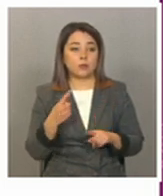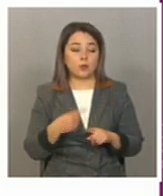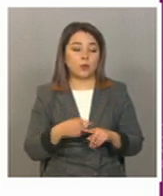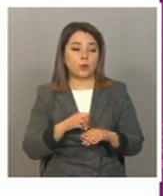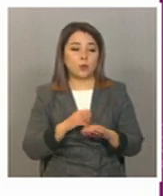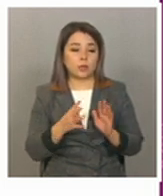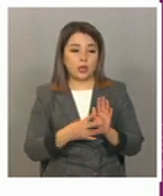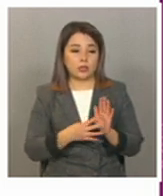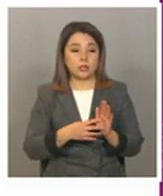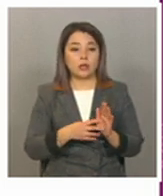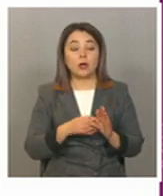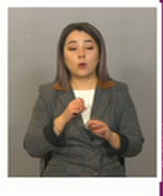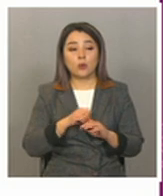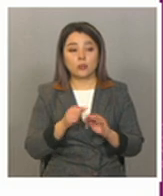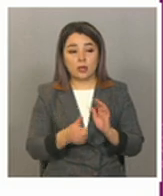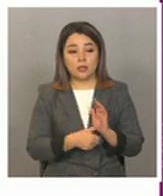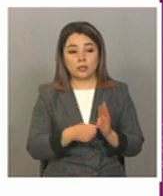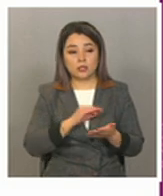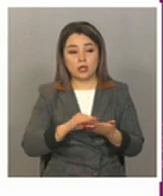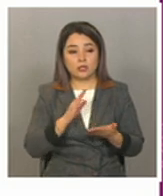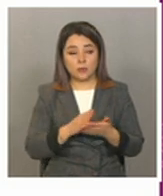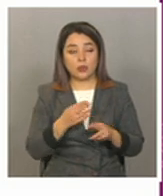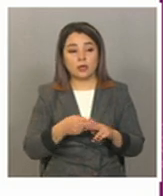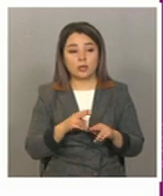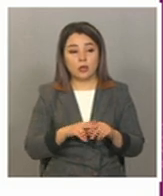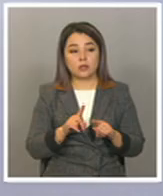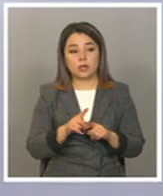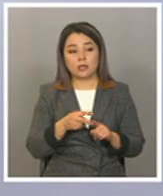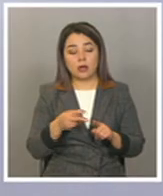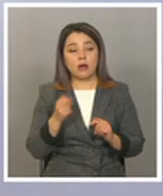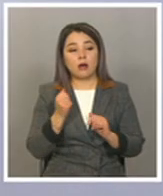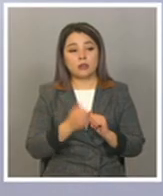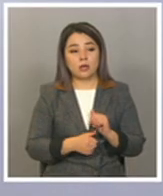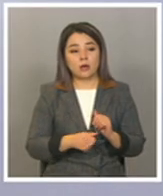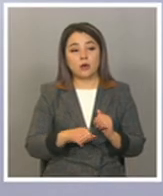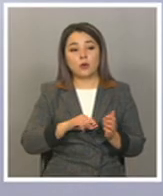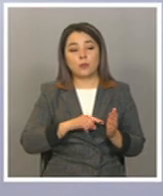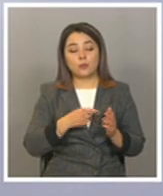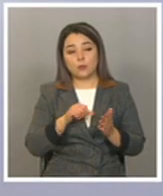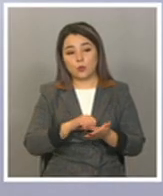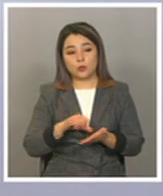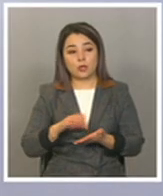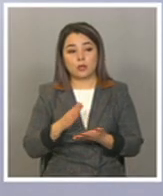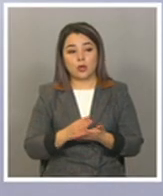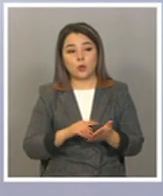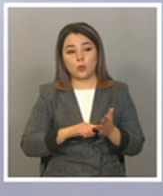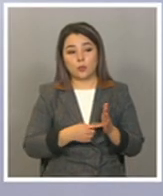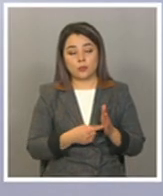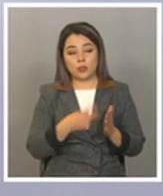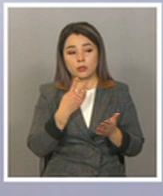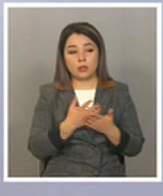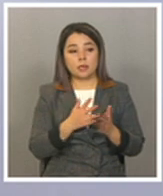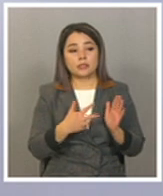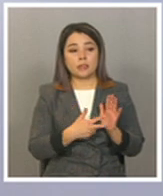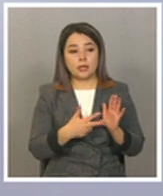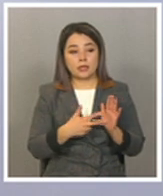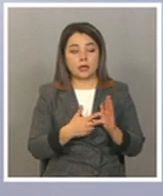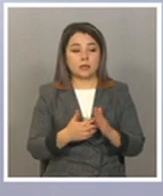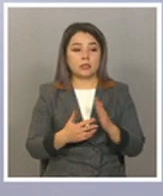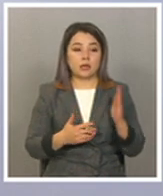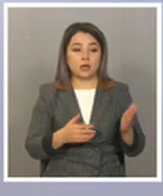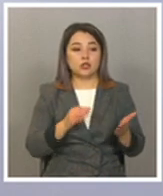болады, тең. Ал енді әр мүшеге қарай ортақ көбейткіш ол 8. Жақшан сыртына